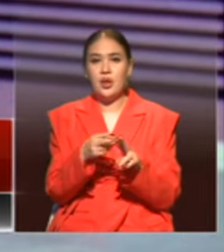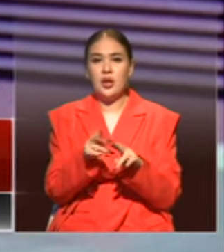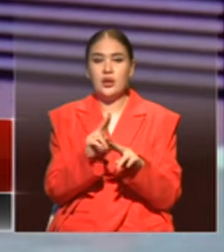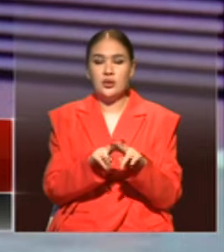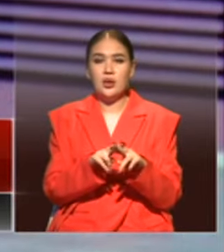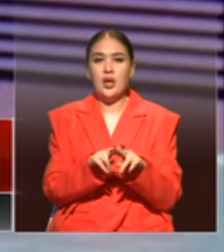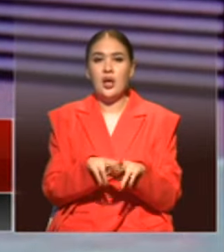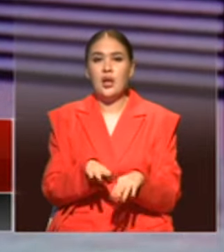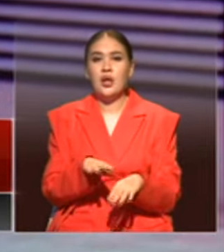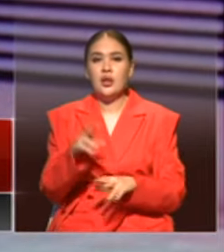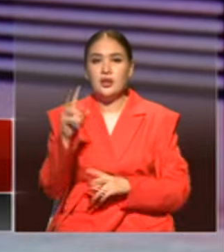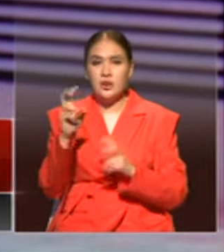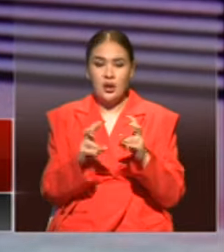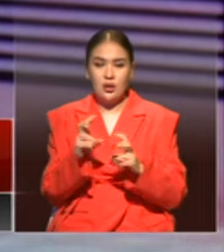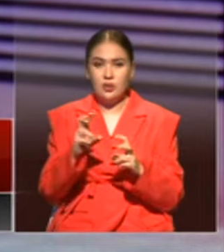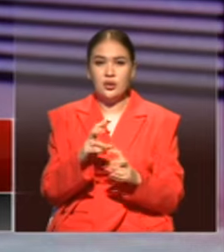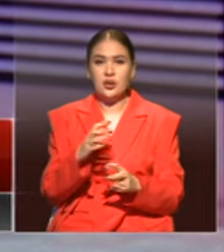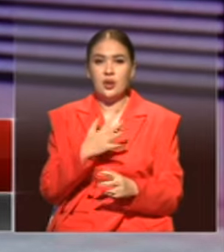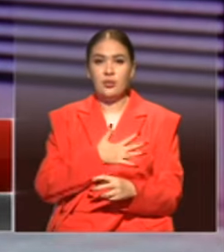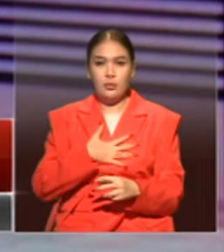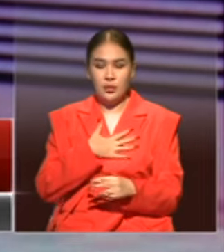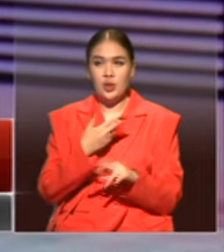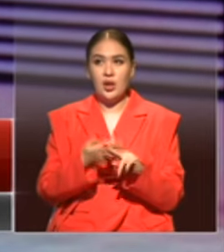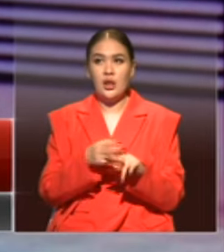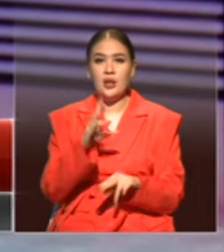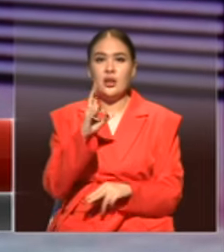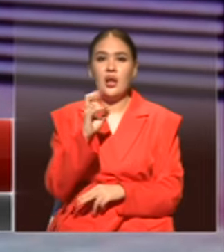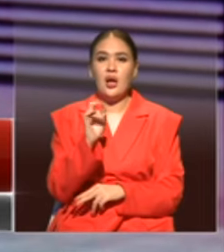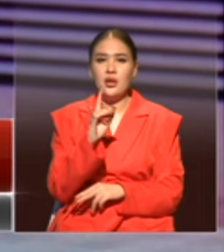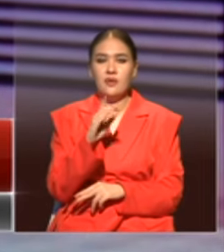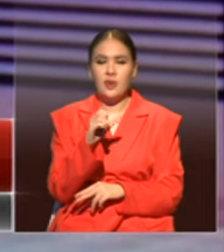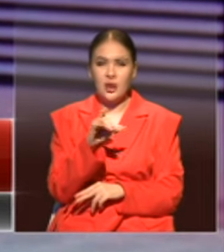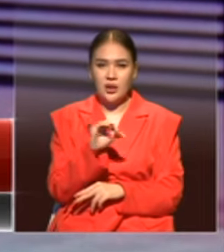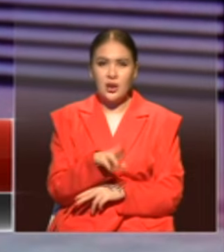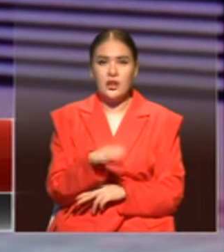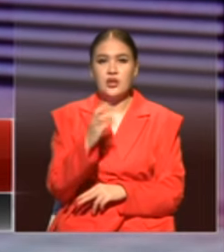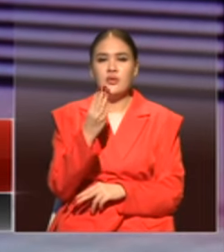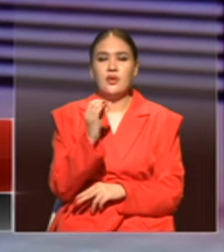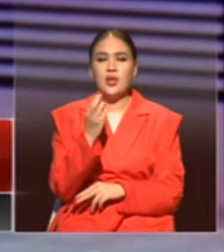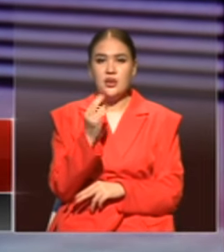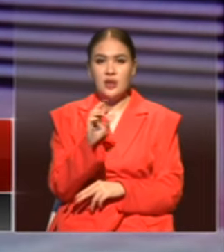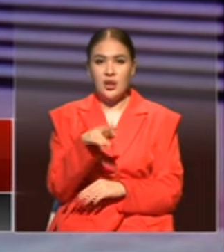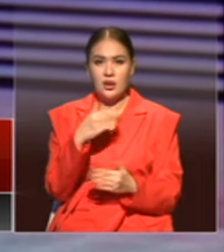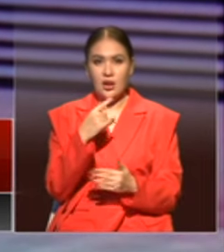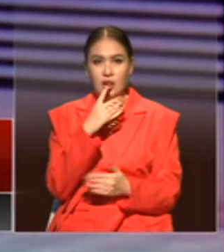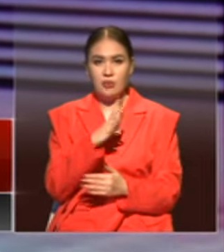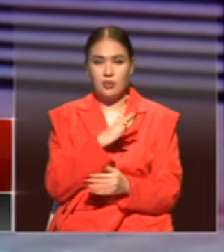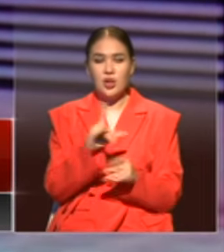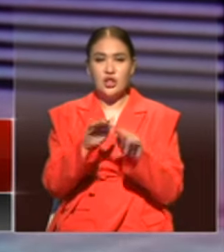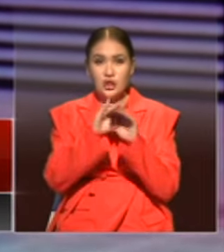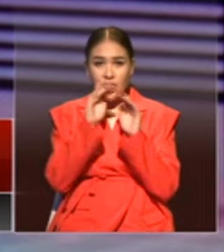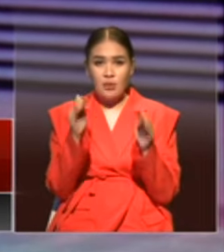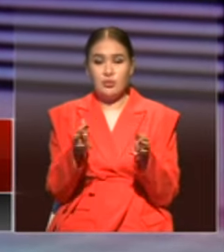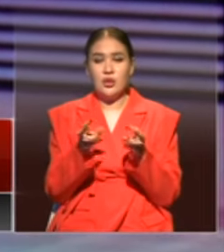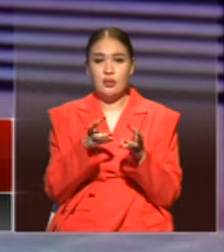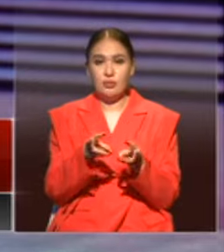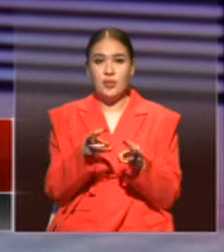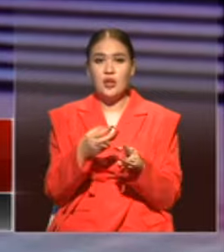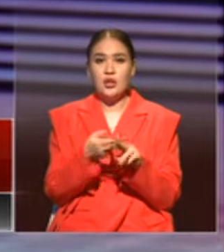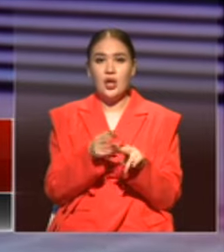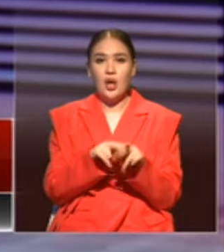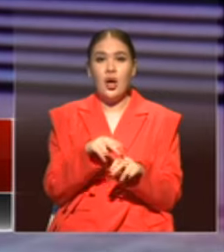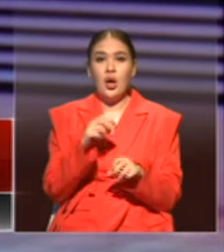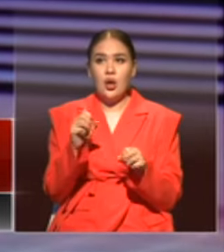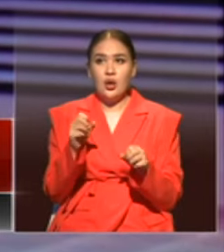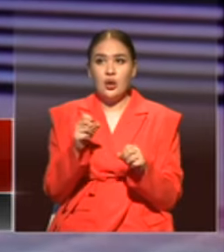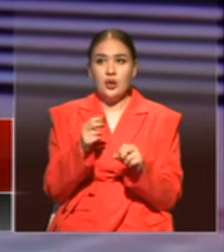негізгі тұжырымдамасы. Ал енді жаңа біз айтқан Норвегия, жаңа сіз айтқан Швецияда олар жабық пештерде өртеледі. Сүзгілі. Сүзгілі пештерде өртеліп,